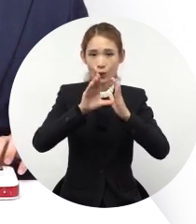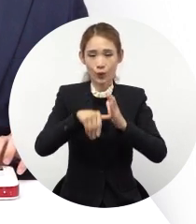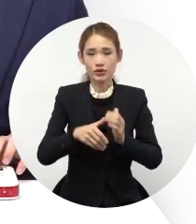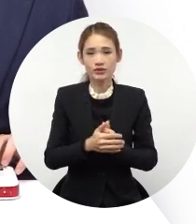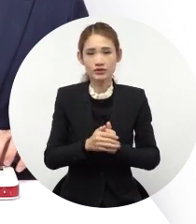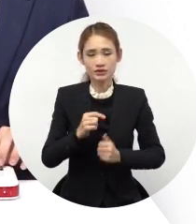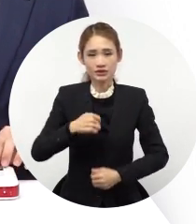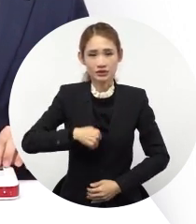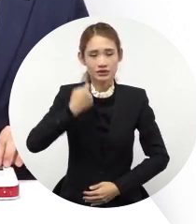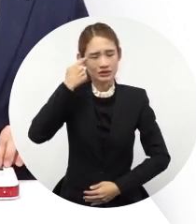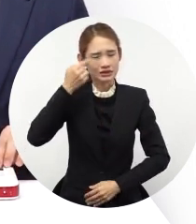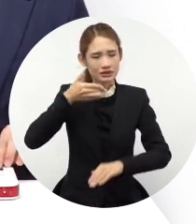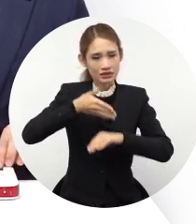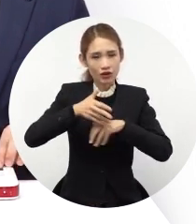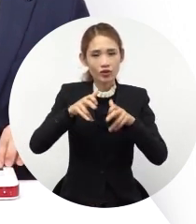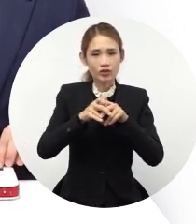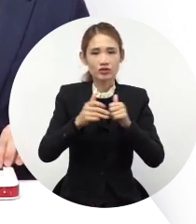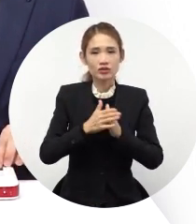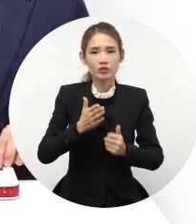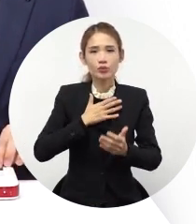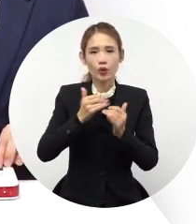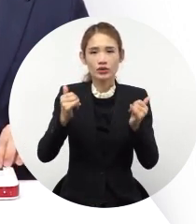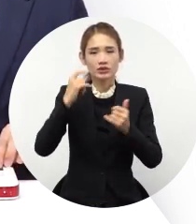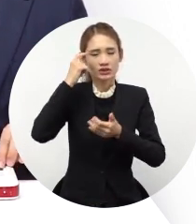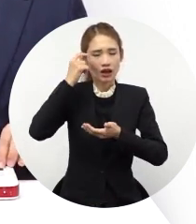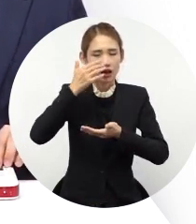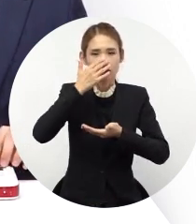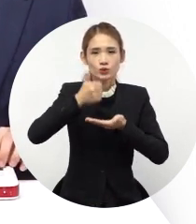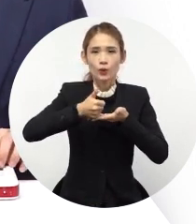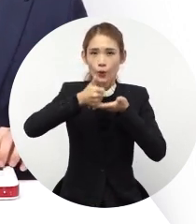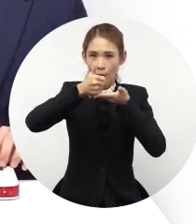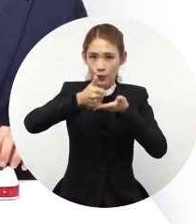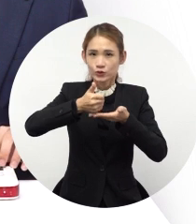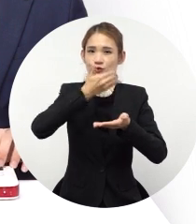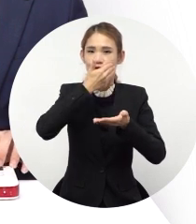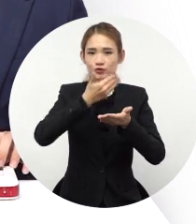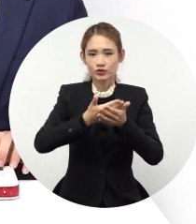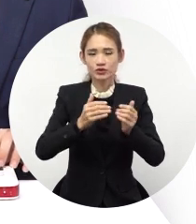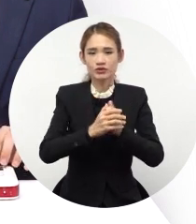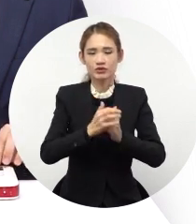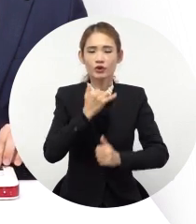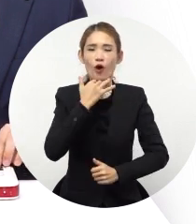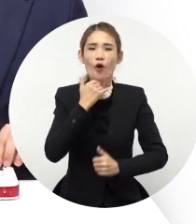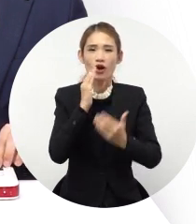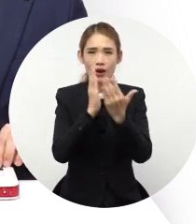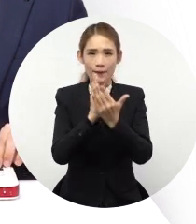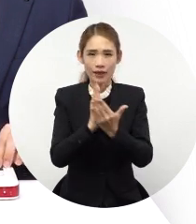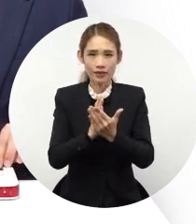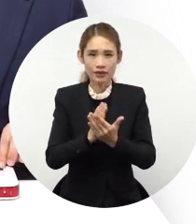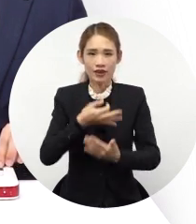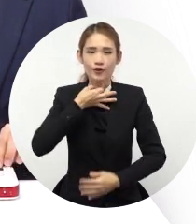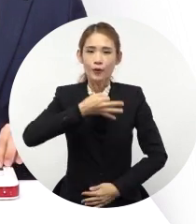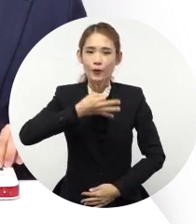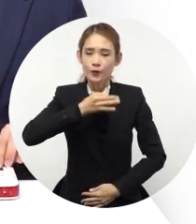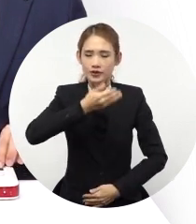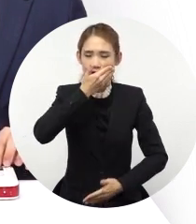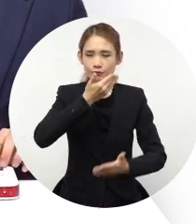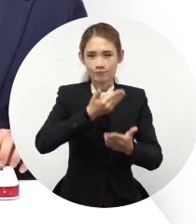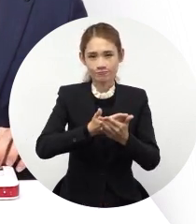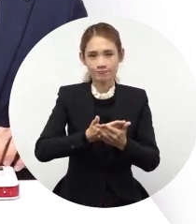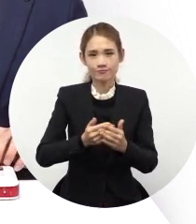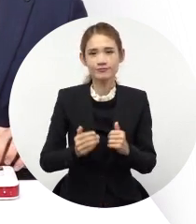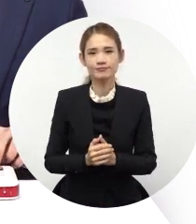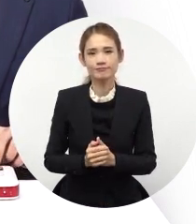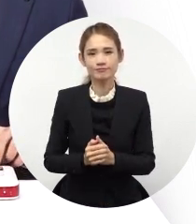특히 지적장애인 본인의 의사를 존중하는 것이 또 매우 중요하고요. 연령에 맞는 호칭을 사용하는 것이 또